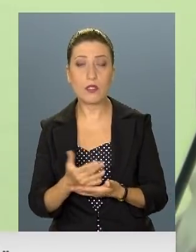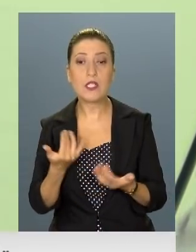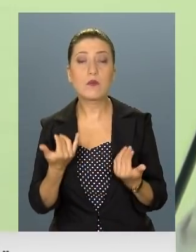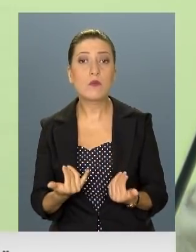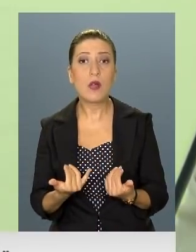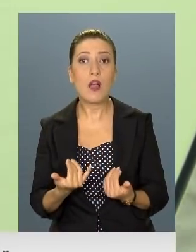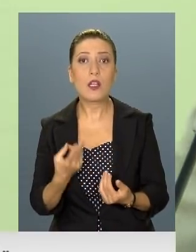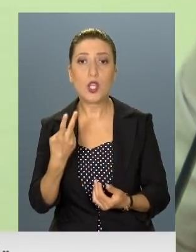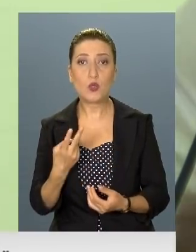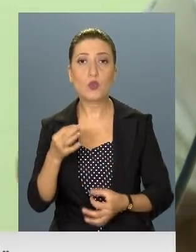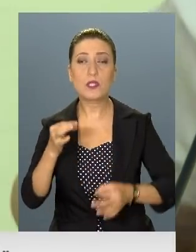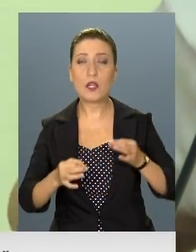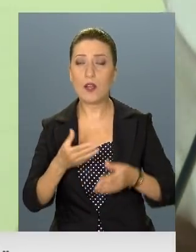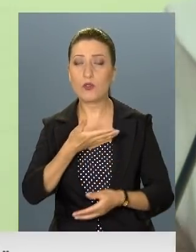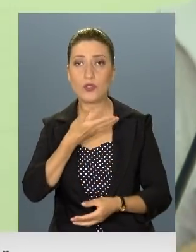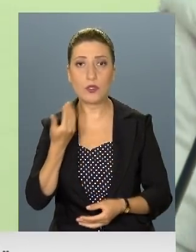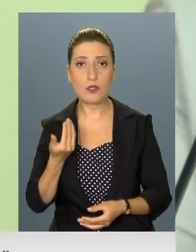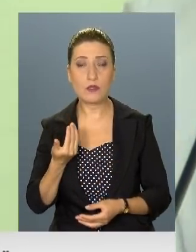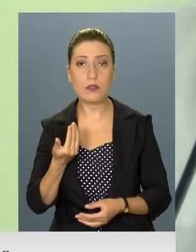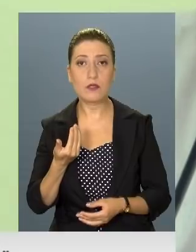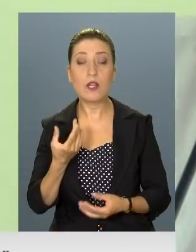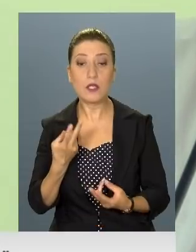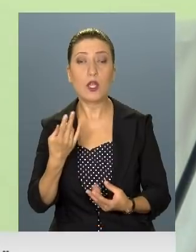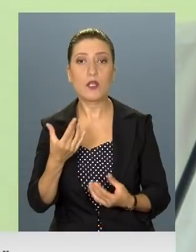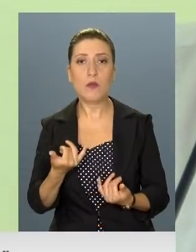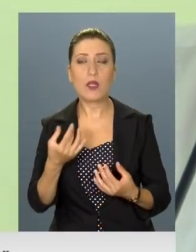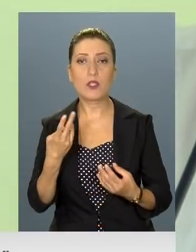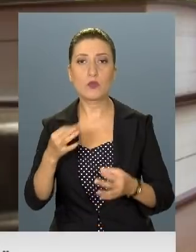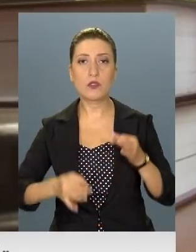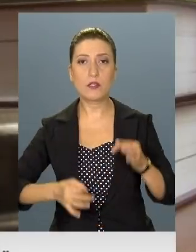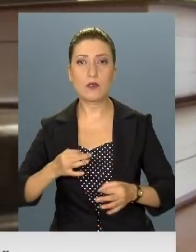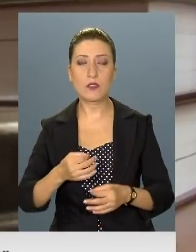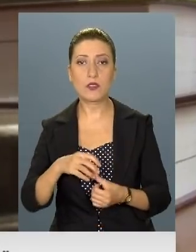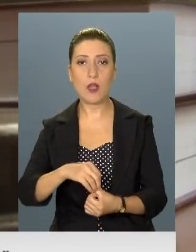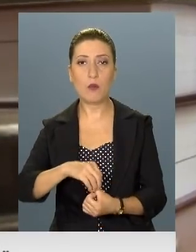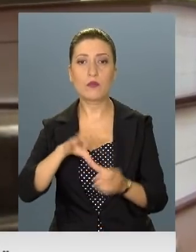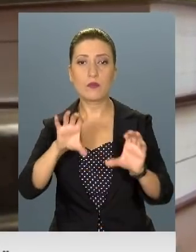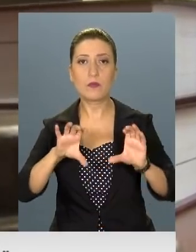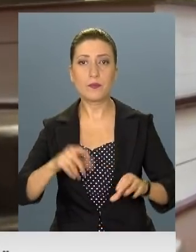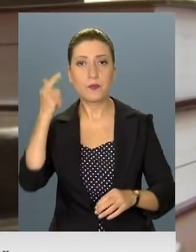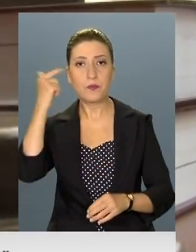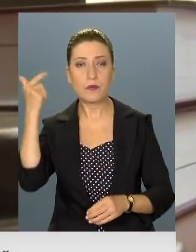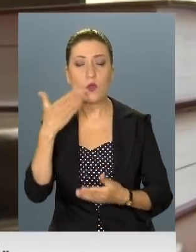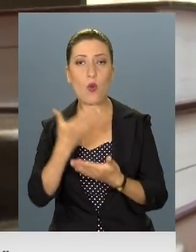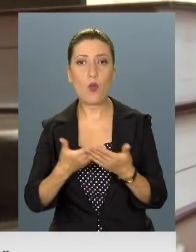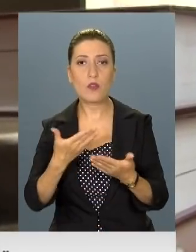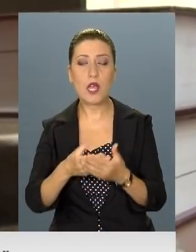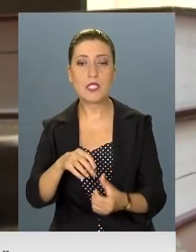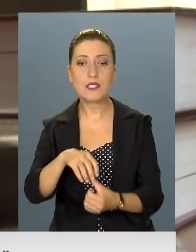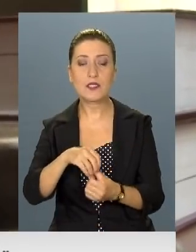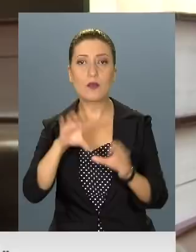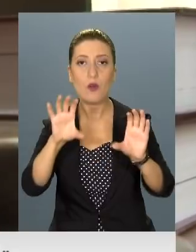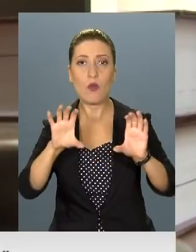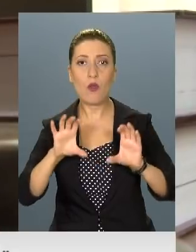Այս պահին 2 դատավոր չի սահմանադրական դատարանում։ Սահմանադրագետները խորհուրդ են տալիս սահմանադրությունը չմեկնաբանել